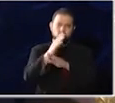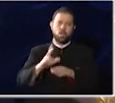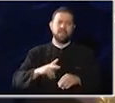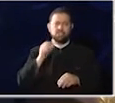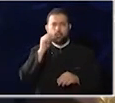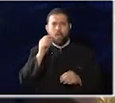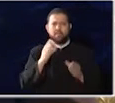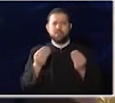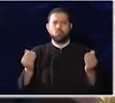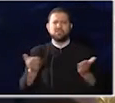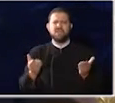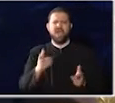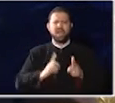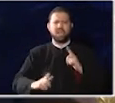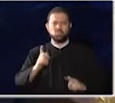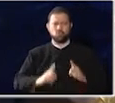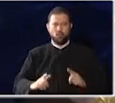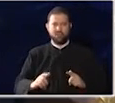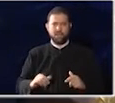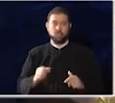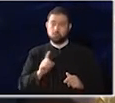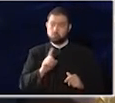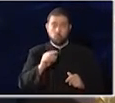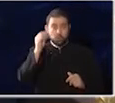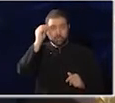și nu avem garanția că se mântuiesc.